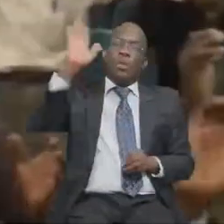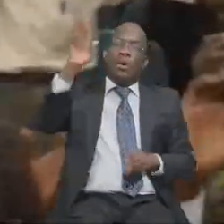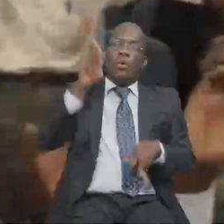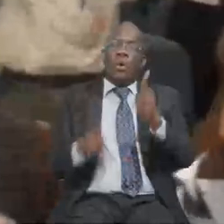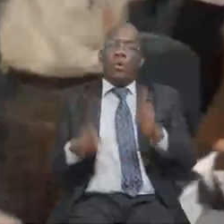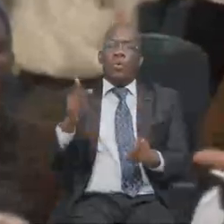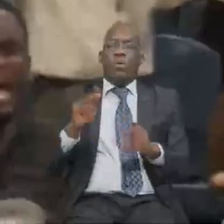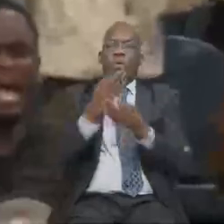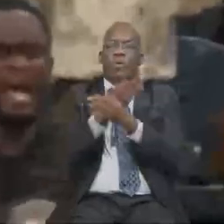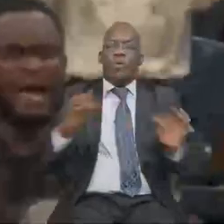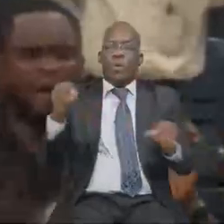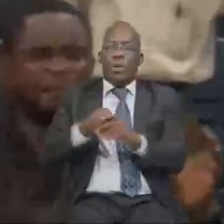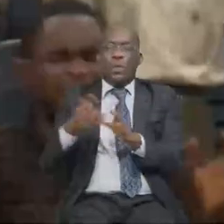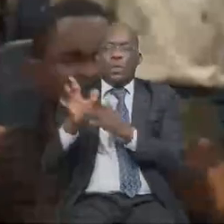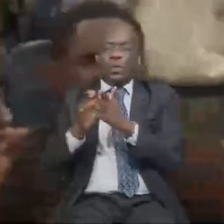de Jésus.